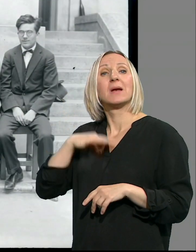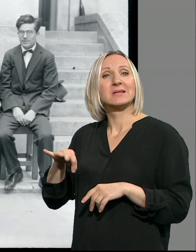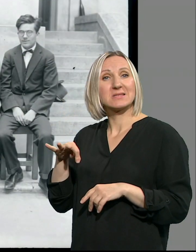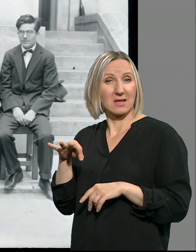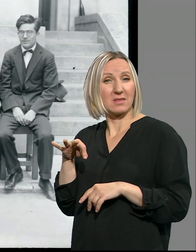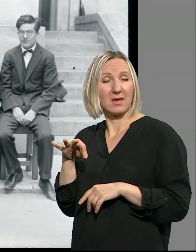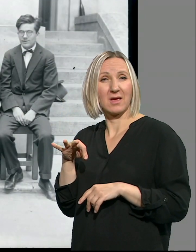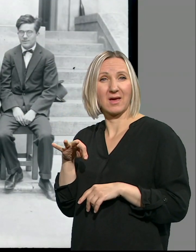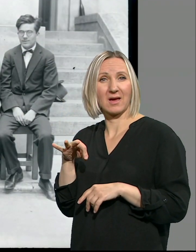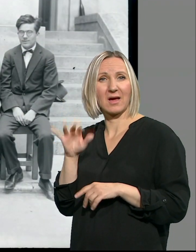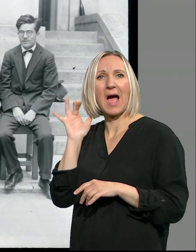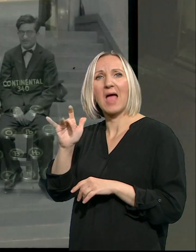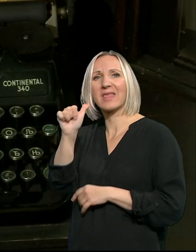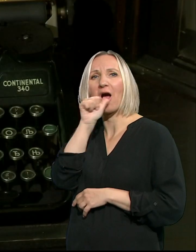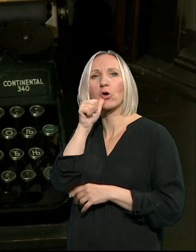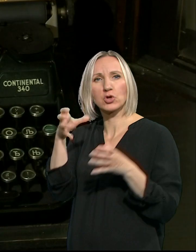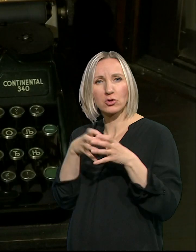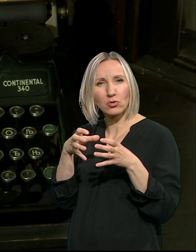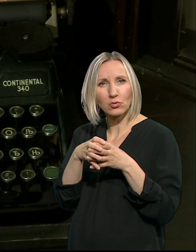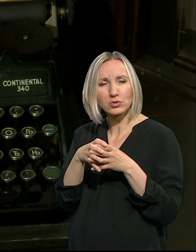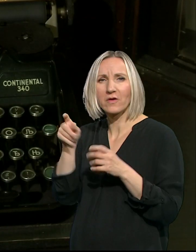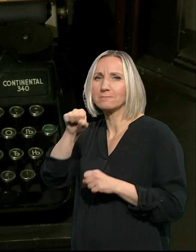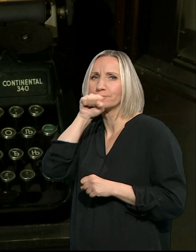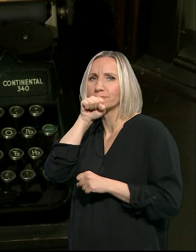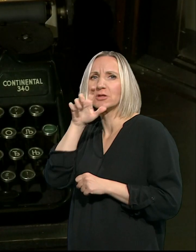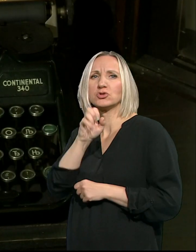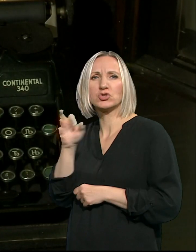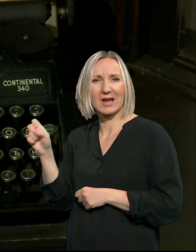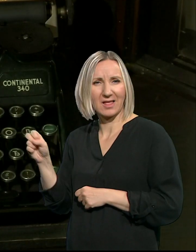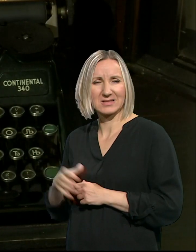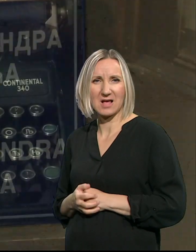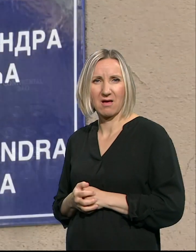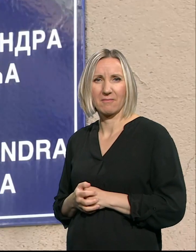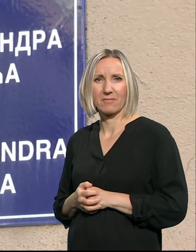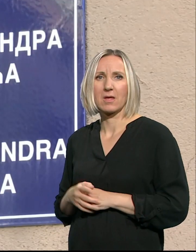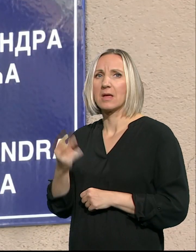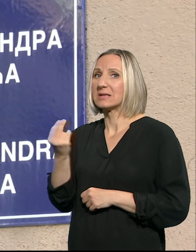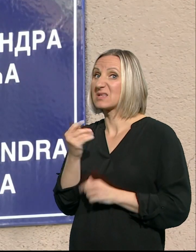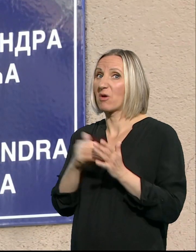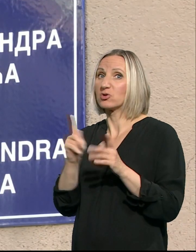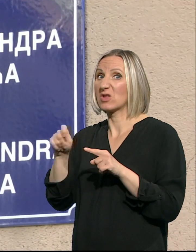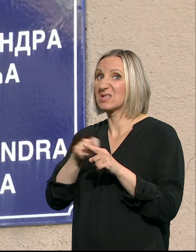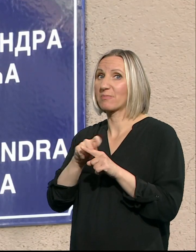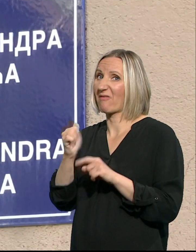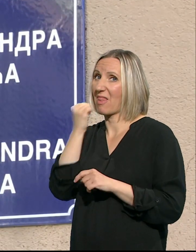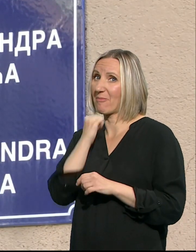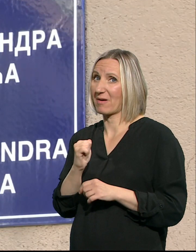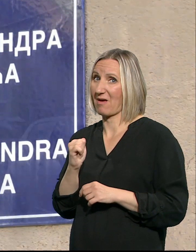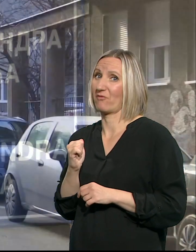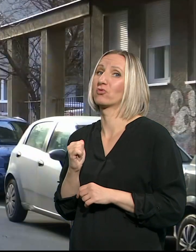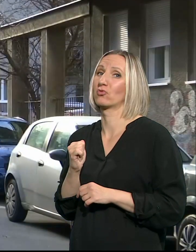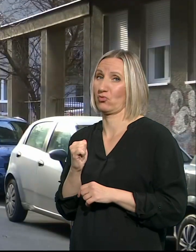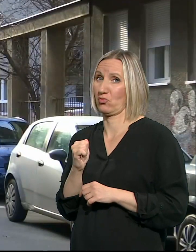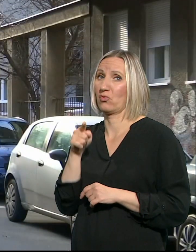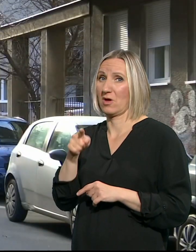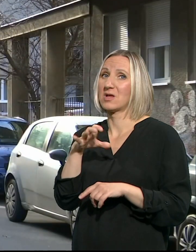društva, član udruženja krematista, pobornik Ćirilice. Srbija i dalje nije ispravila nepravdu koja je naneta i doktoru